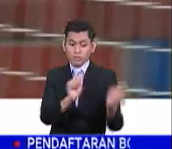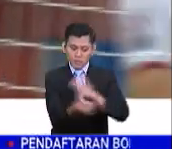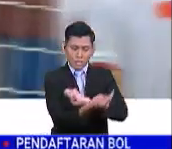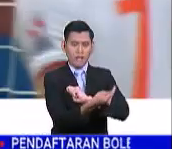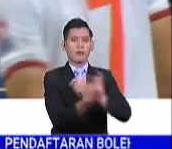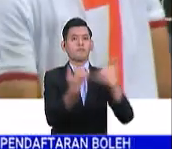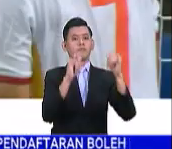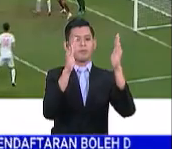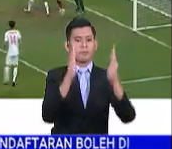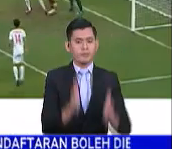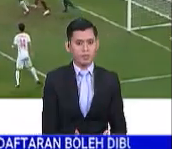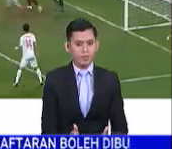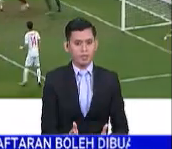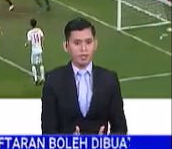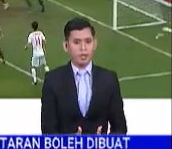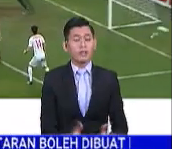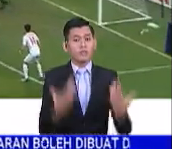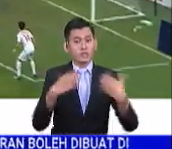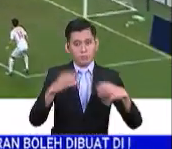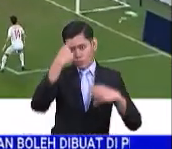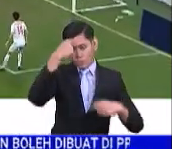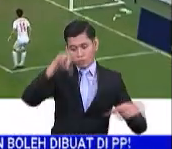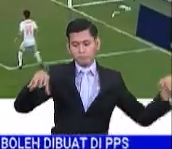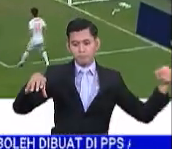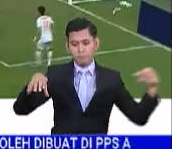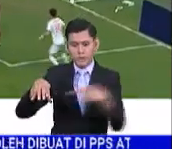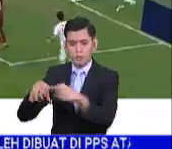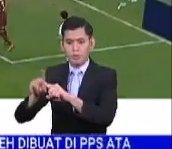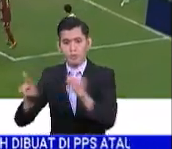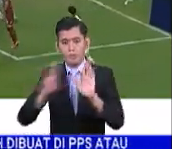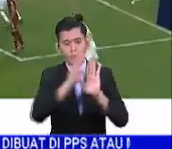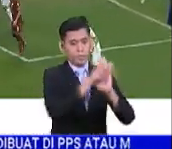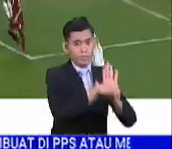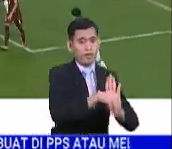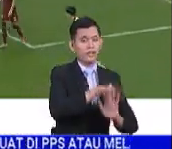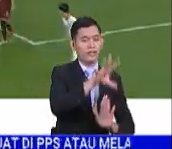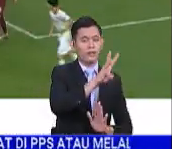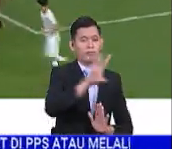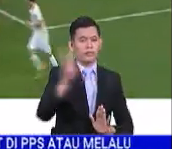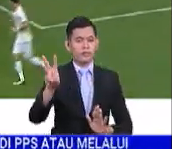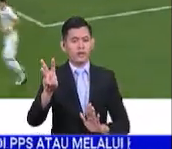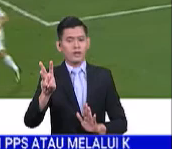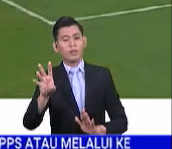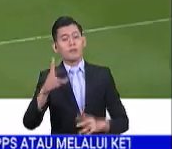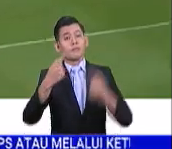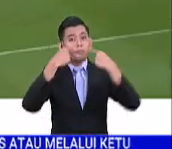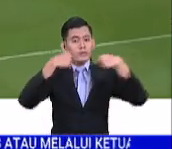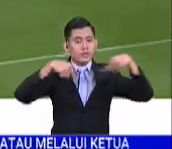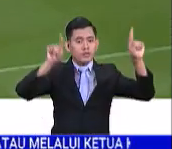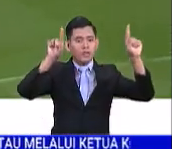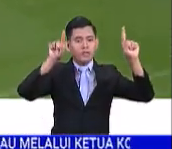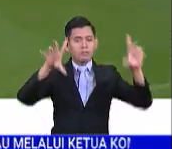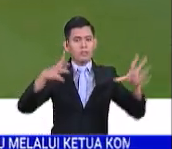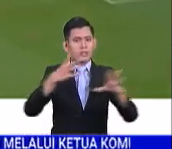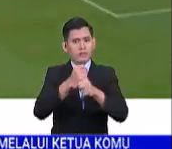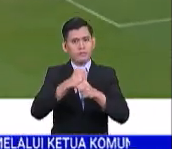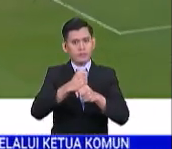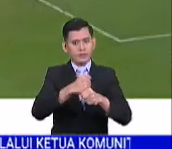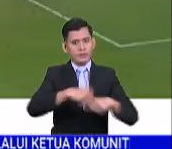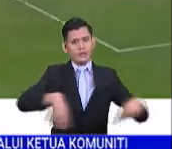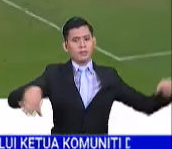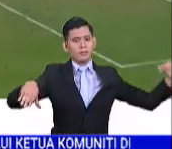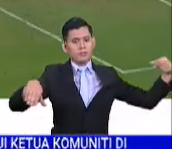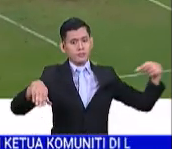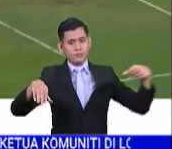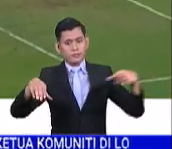terus buntu menembusi benteng pertahanan Thailand. Pada minit ke-66, penyerang Phan Van Dijk berjaya mencuri ruang untuk melepaskan